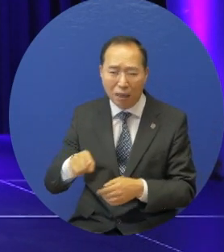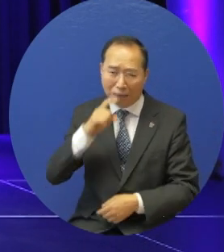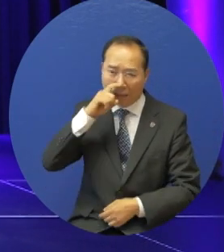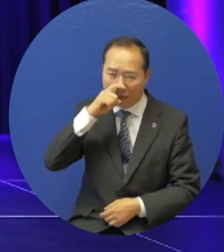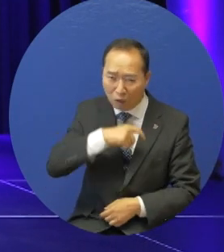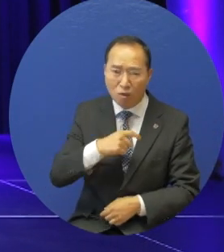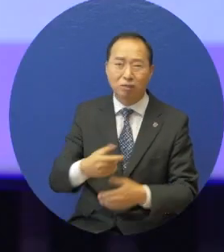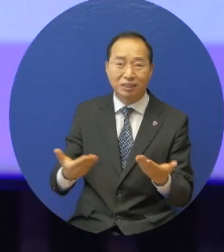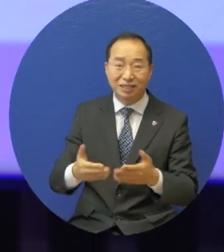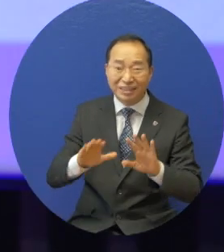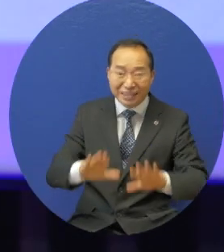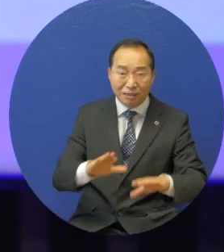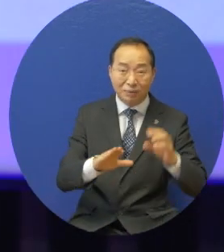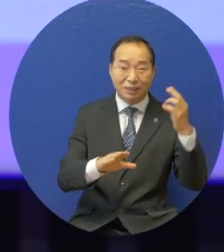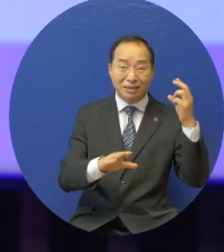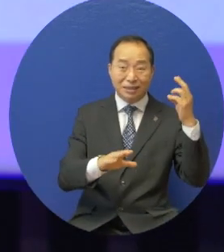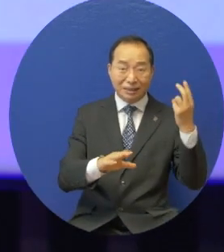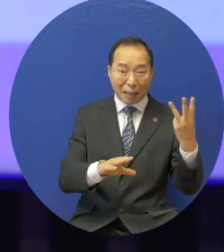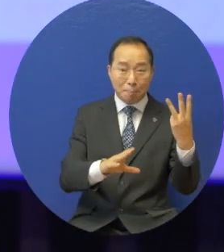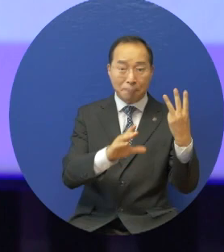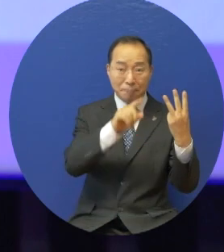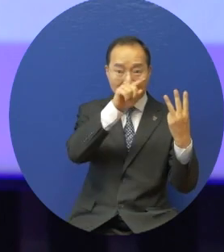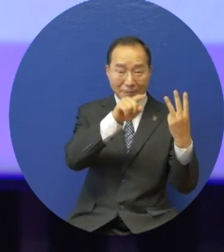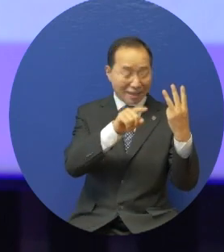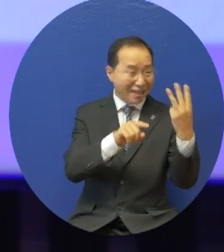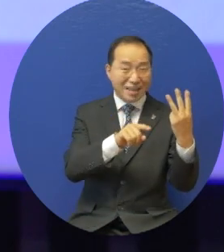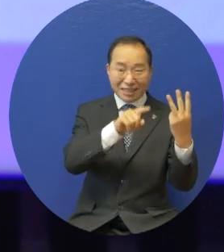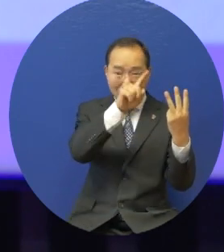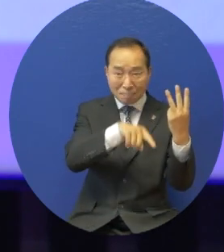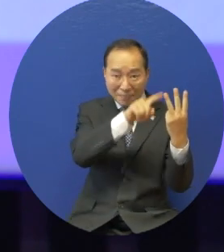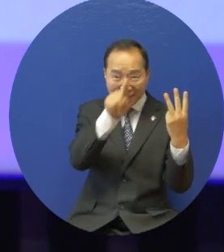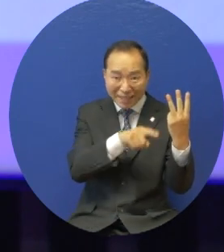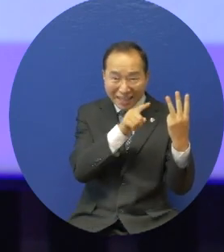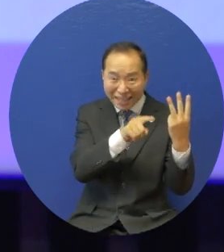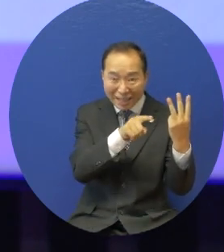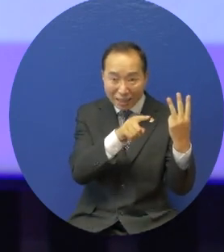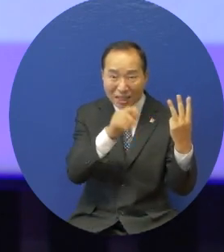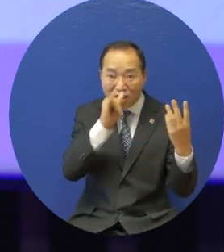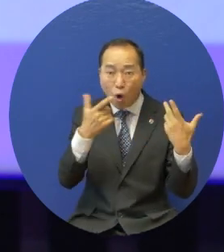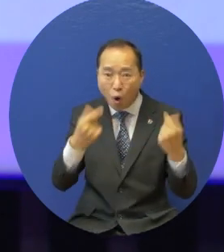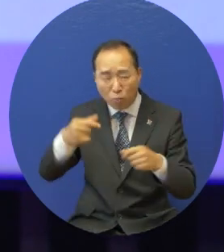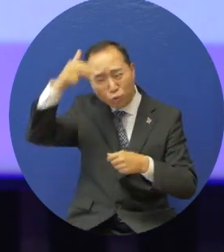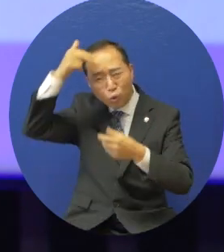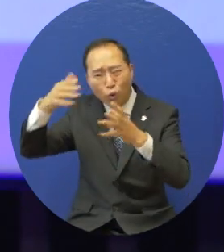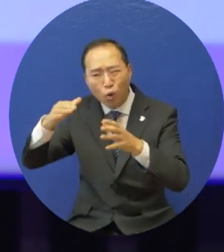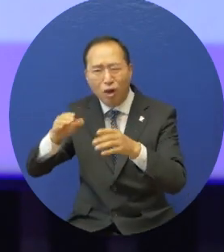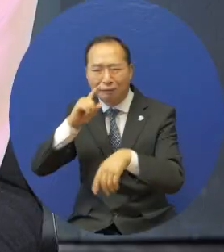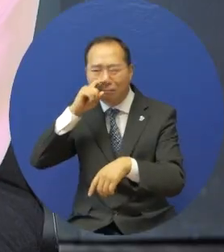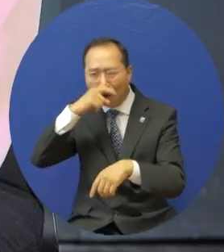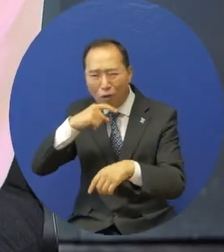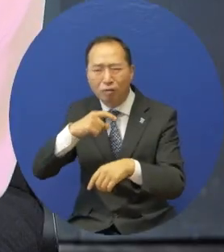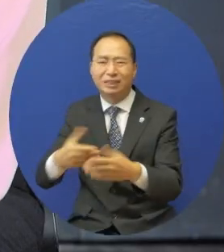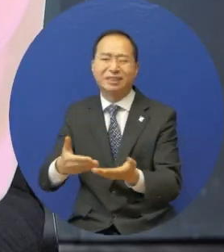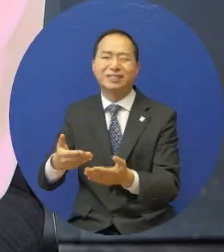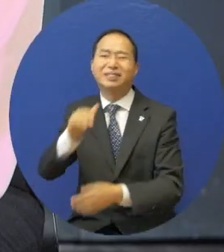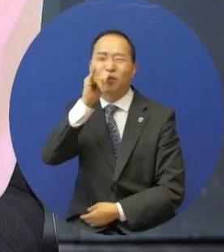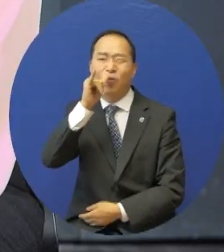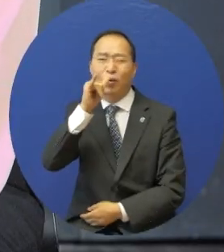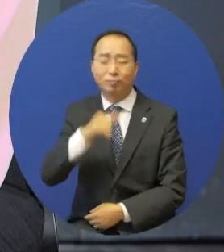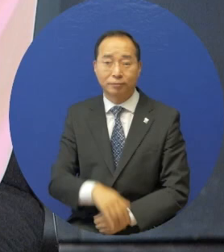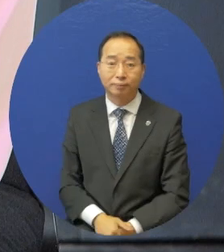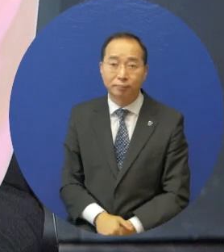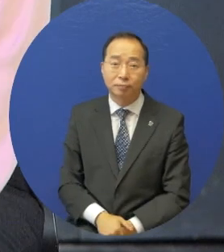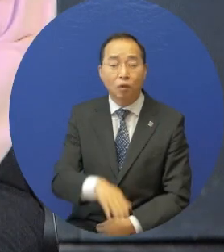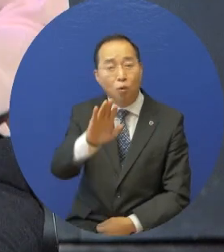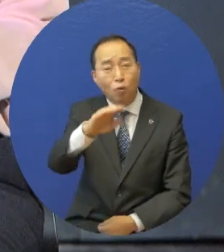업종이라고 생각하는 것 역시 조선시대 대부분 약간의 모양만 달리해서 다 있었다라고 생각하면 됩니다. 교수님 그런데